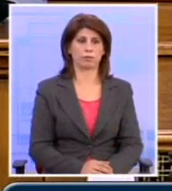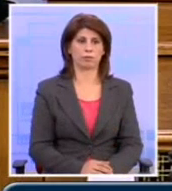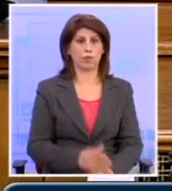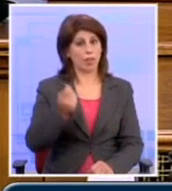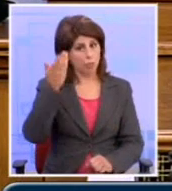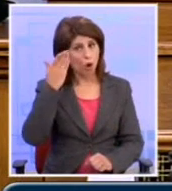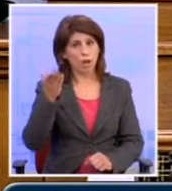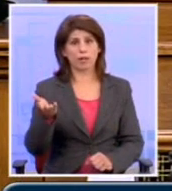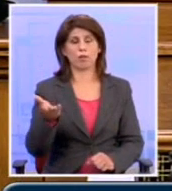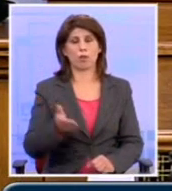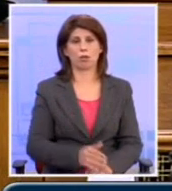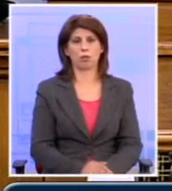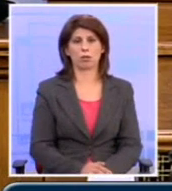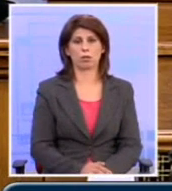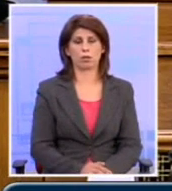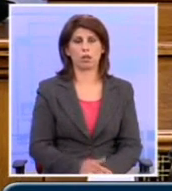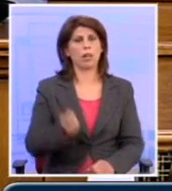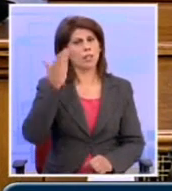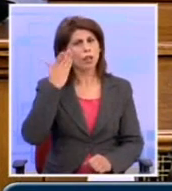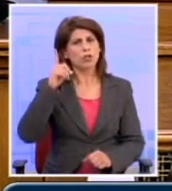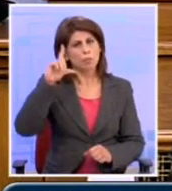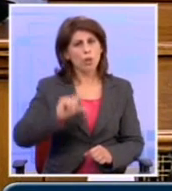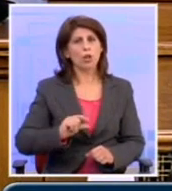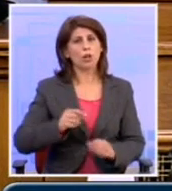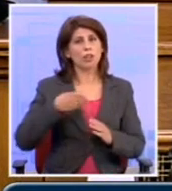Και βέβαια κοστίζει λιγότερο να